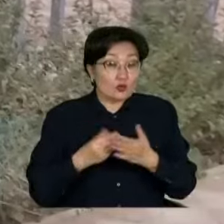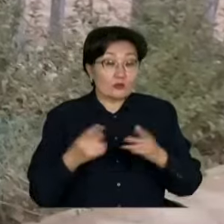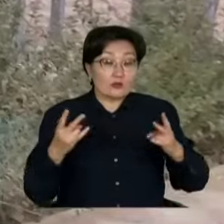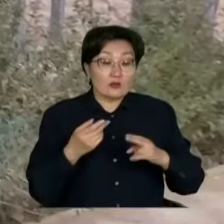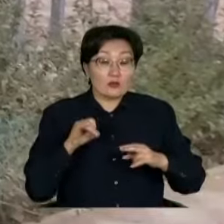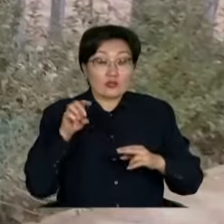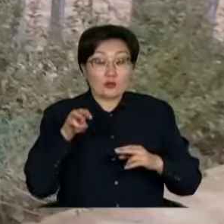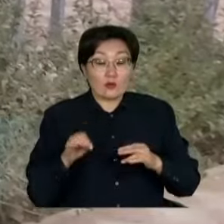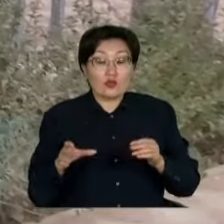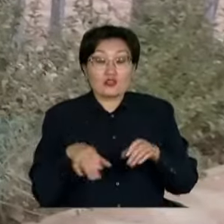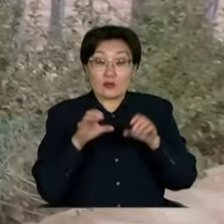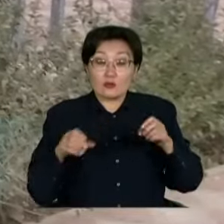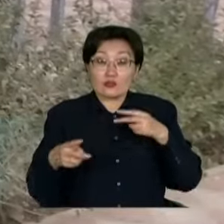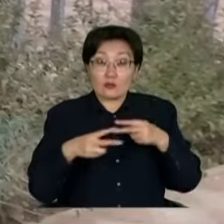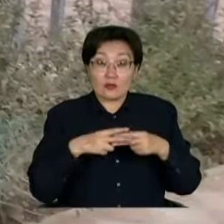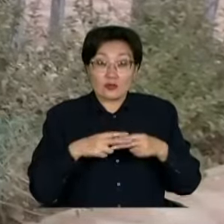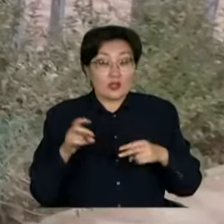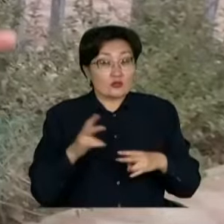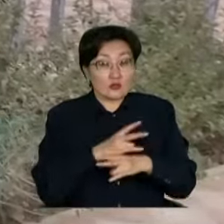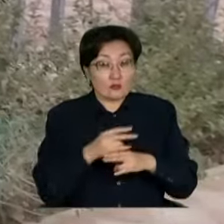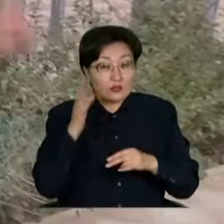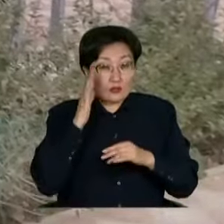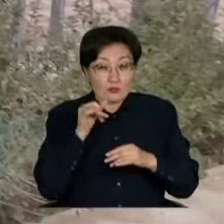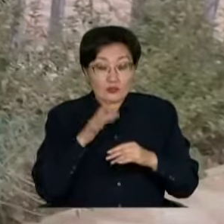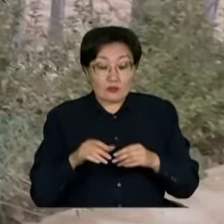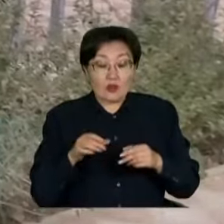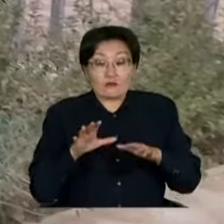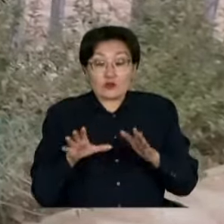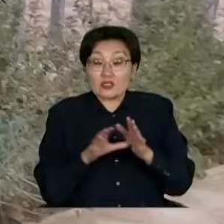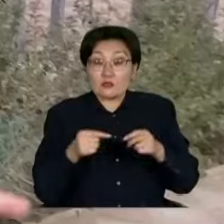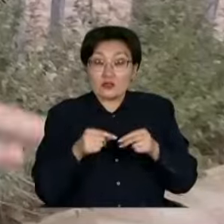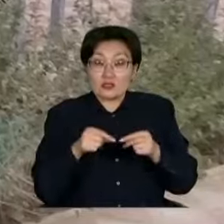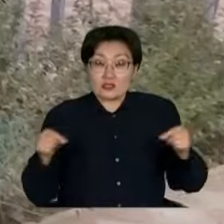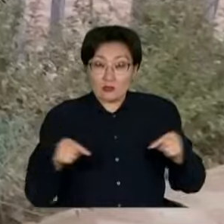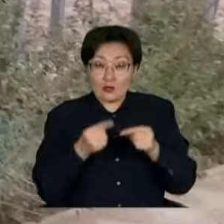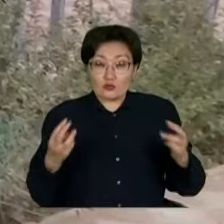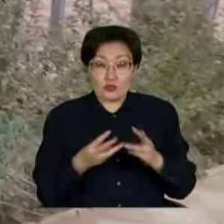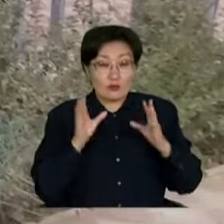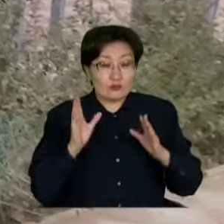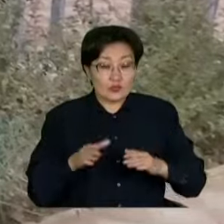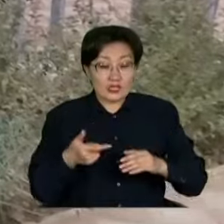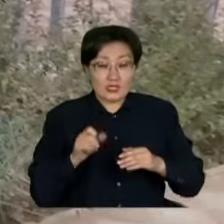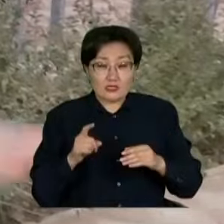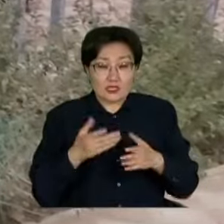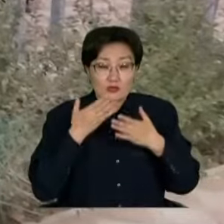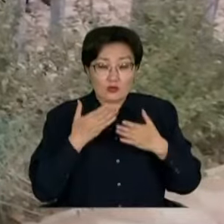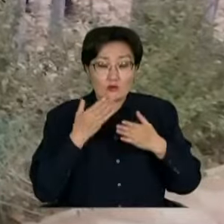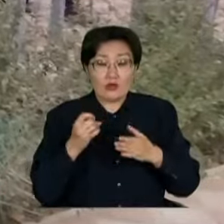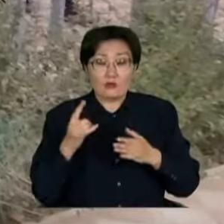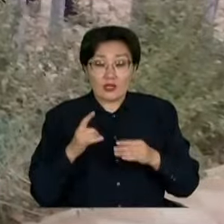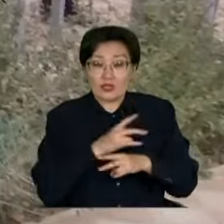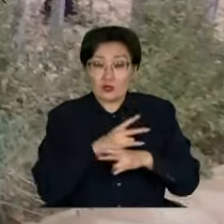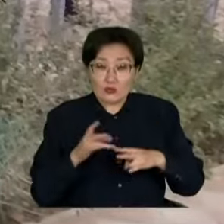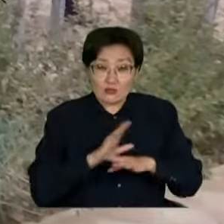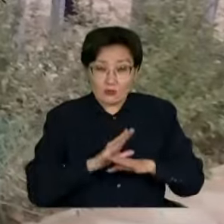Ито біз пеш қосқанмен де түнімен ұйықтай алмай қорқып шығамыз. Ана замикат етіп өртеніп кетпей ме екен деп, ана газдың иісі балаға тиіп кетпей ме